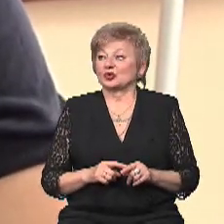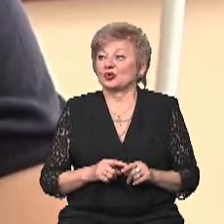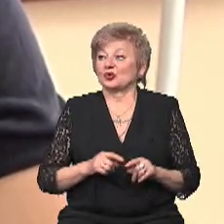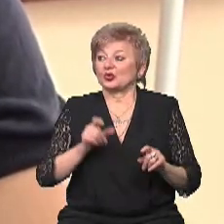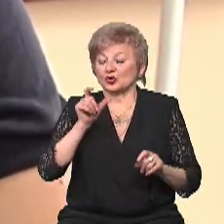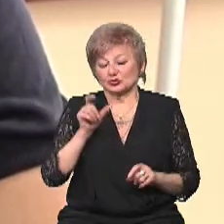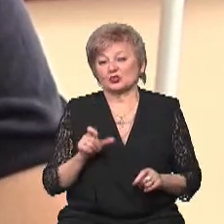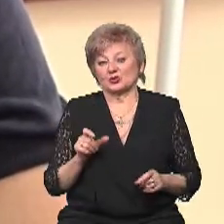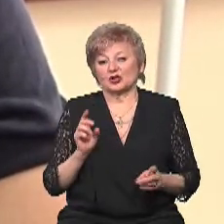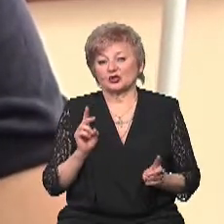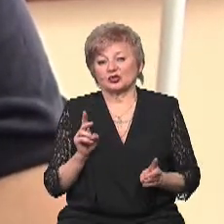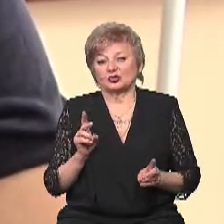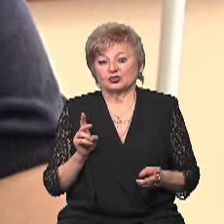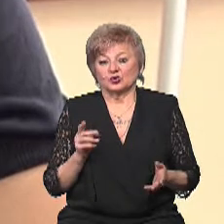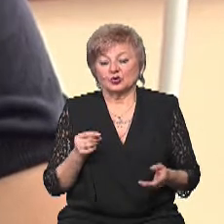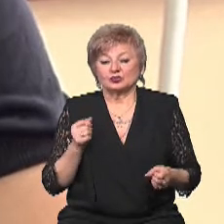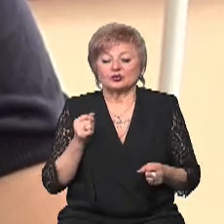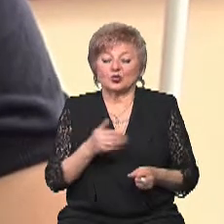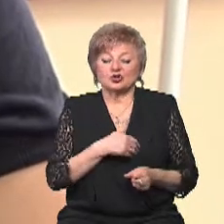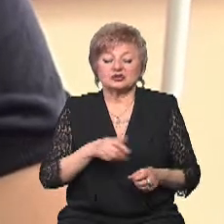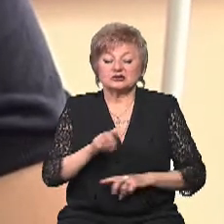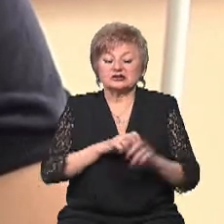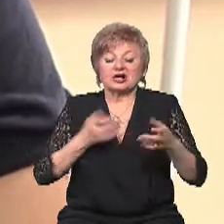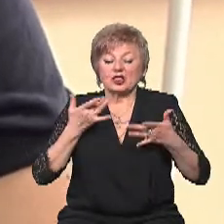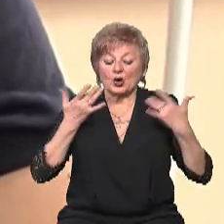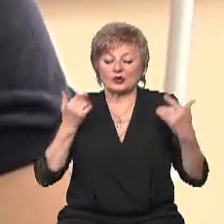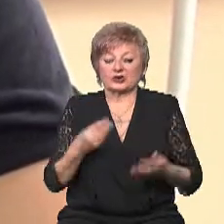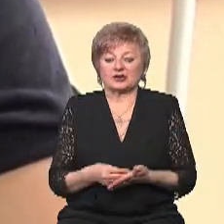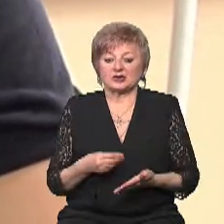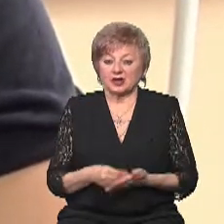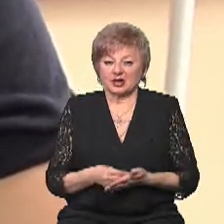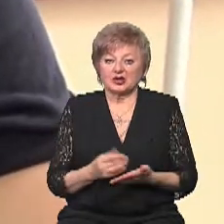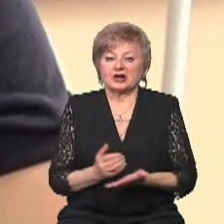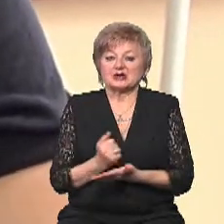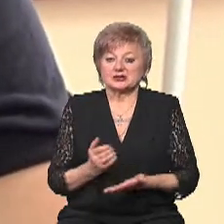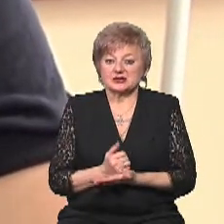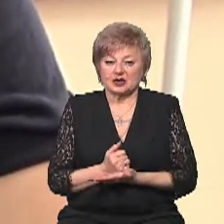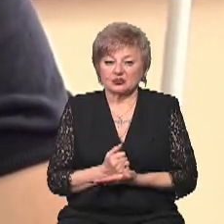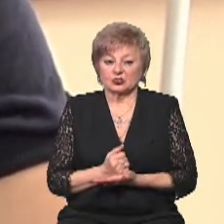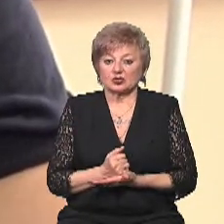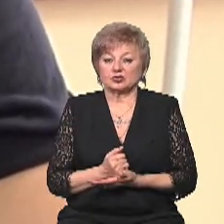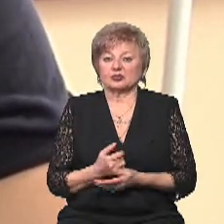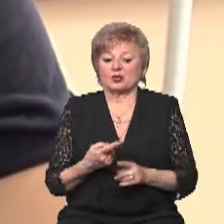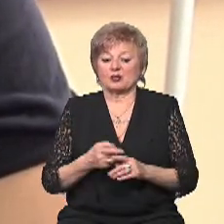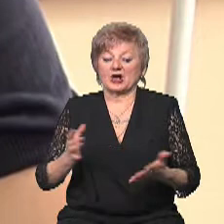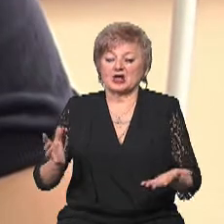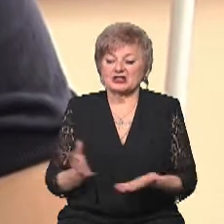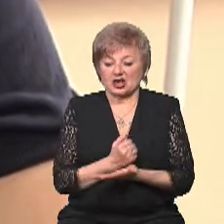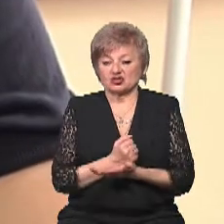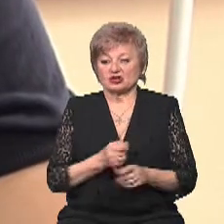могут быть, которые там ищут легких денег, заработок. И в итоге в Джевневом районе задержали недавно закладчика,